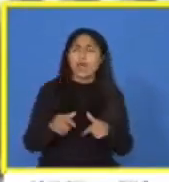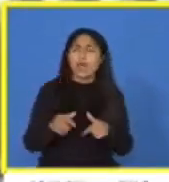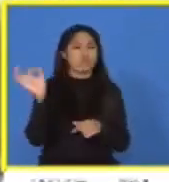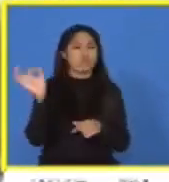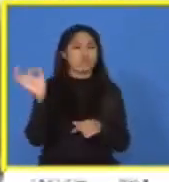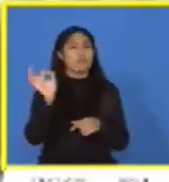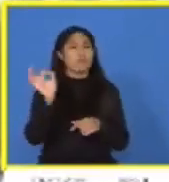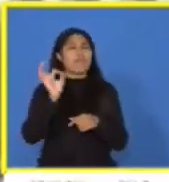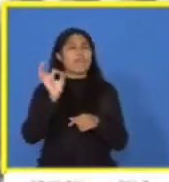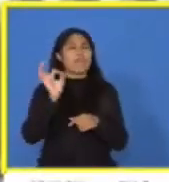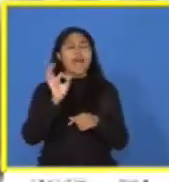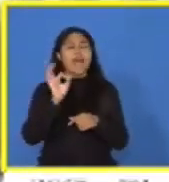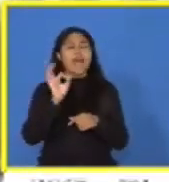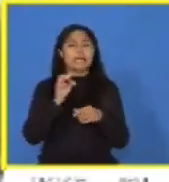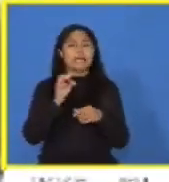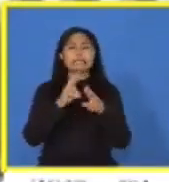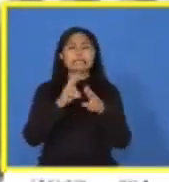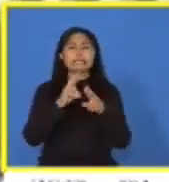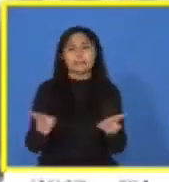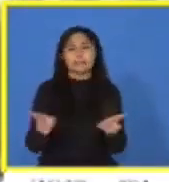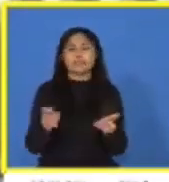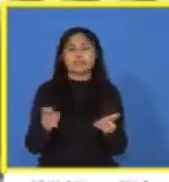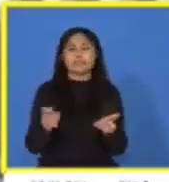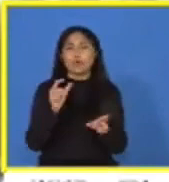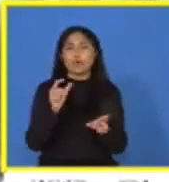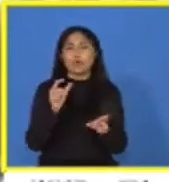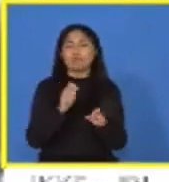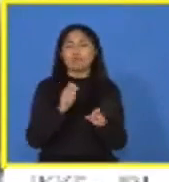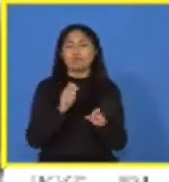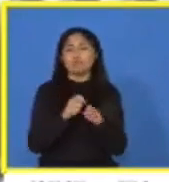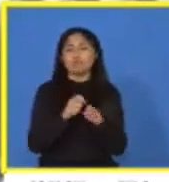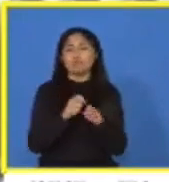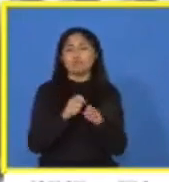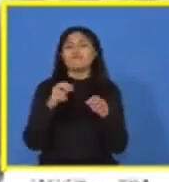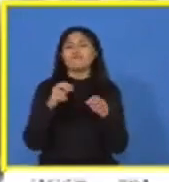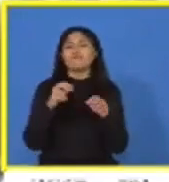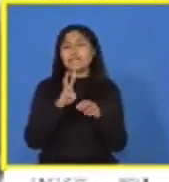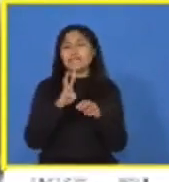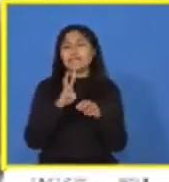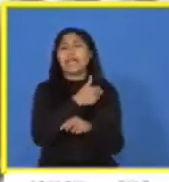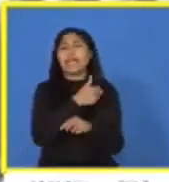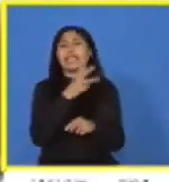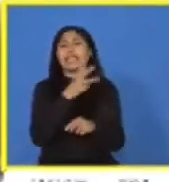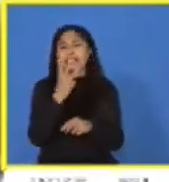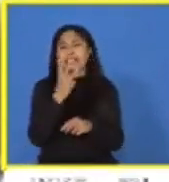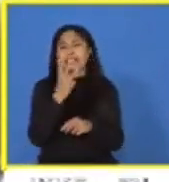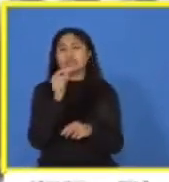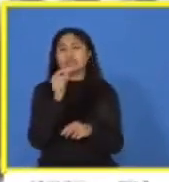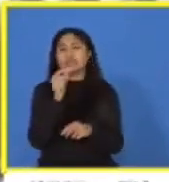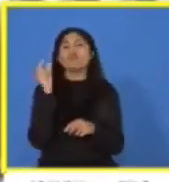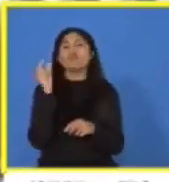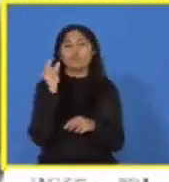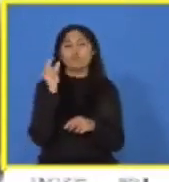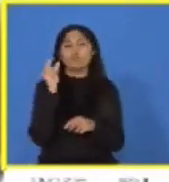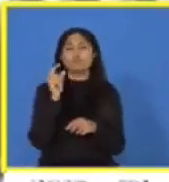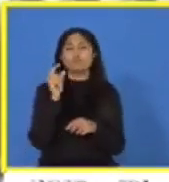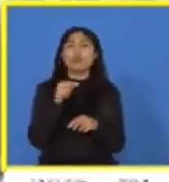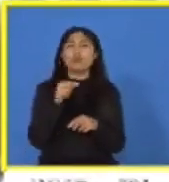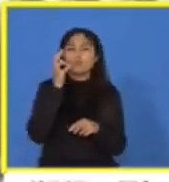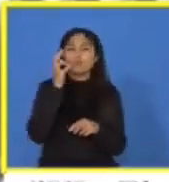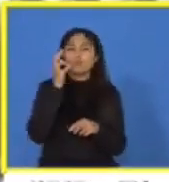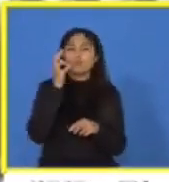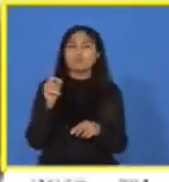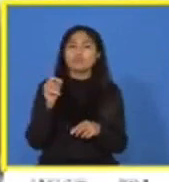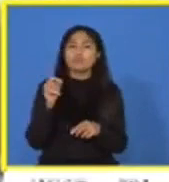belum ada secara resmi menyatakan untuk melakukan vaksinasi ketiga untuk masyarakat umum. Baru dilakukan